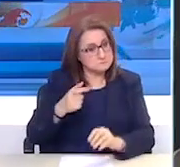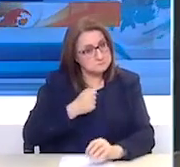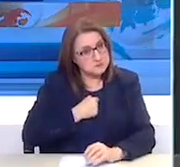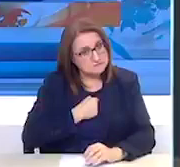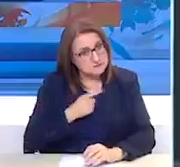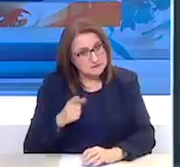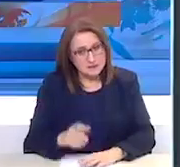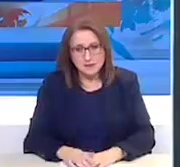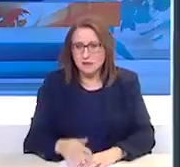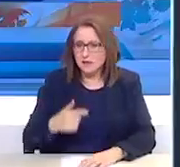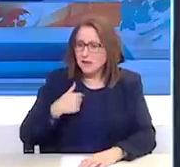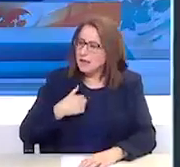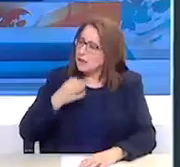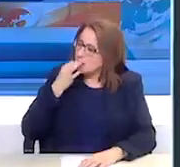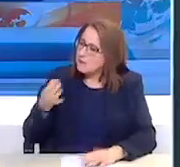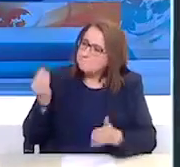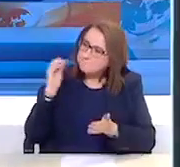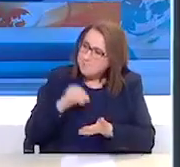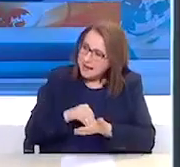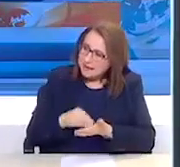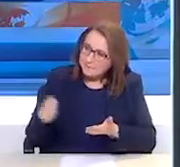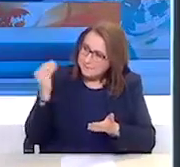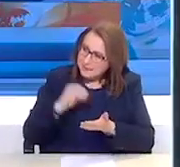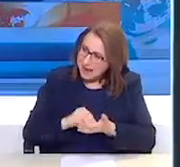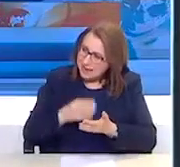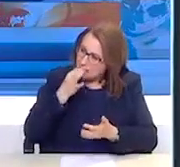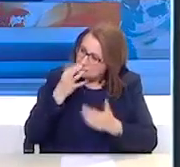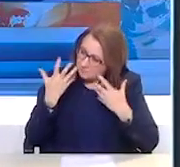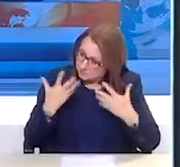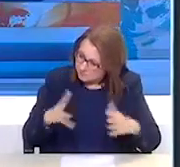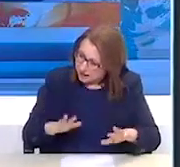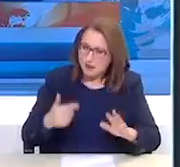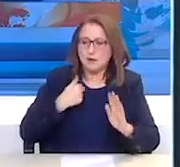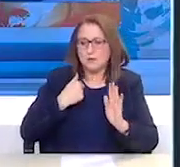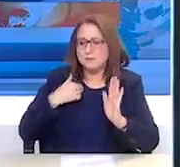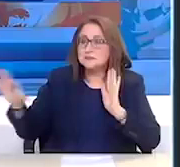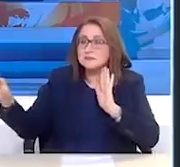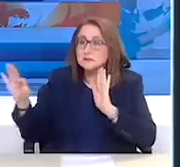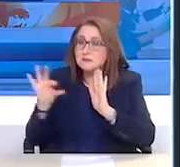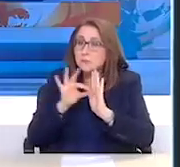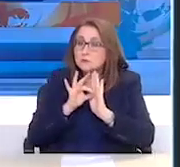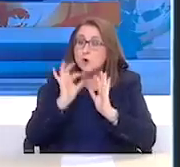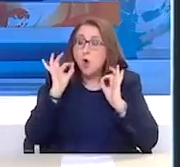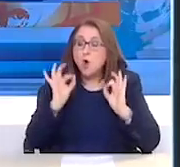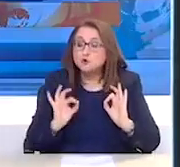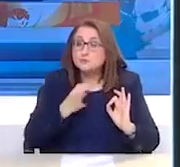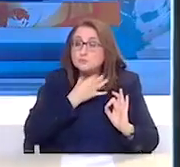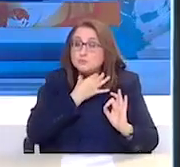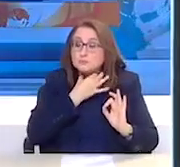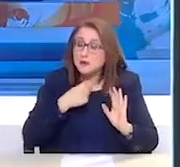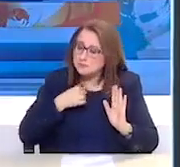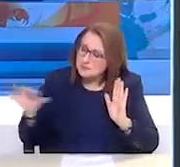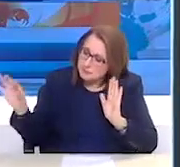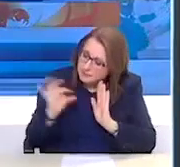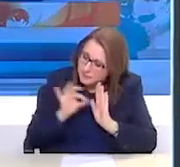Έχουμε κατ' επανάληψη τονίσει ότι θα γίνουν όσες προσλήψεις χρειαστούν προκειμένου να αντιμετωπίσουμε τη μάχη του